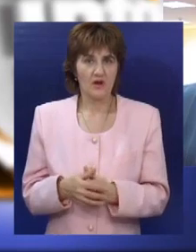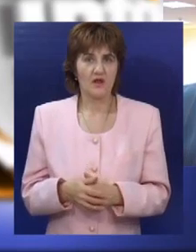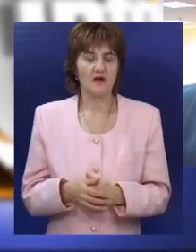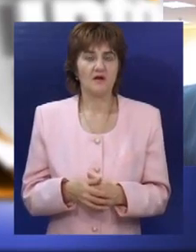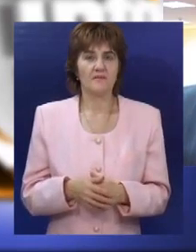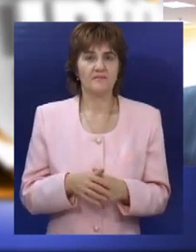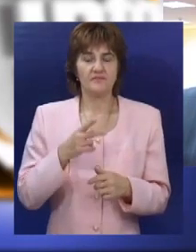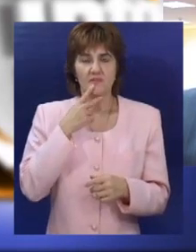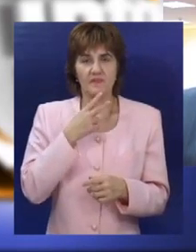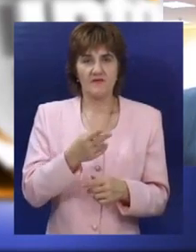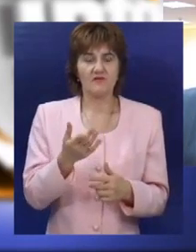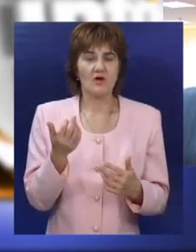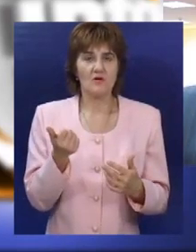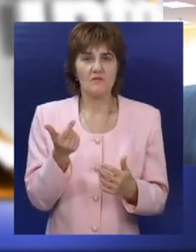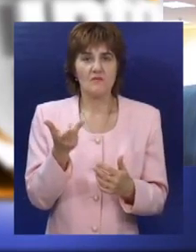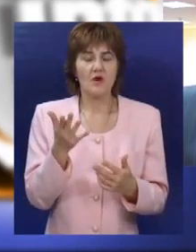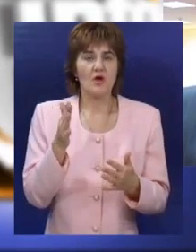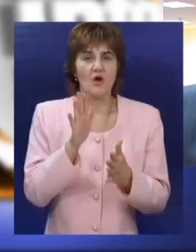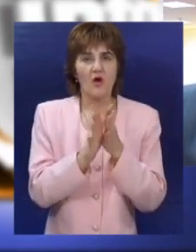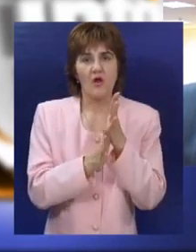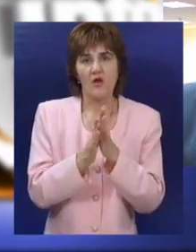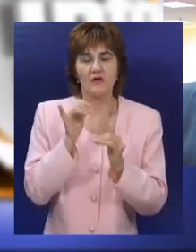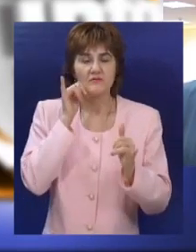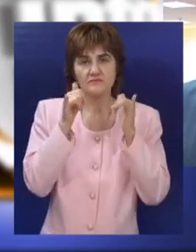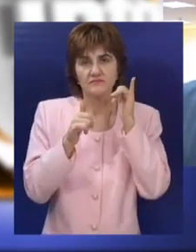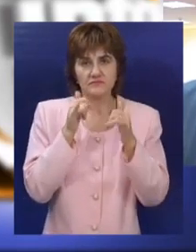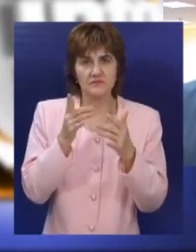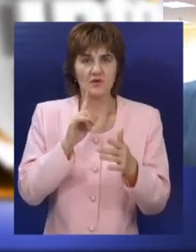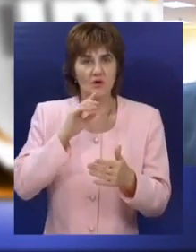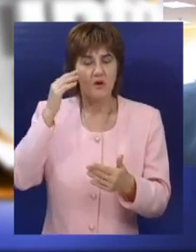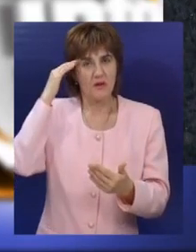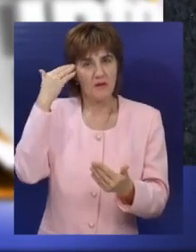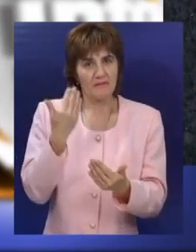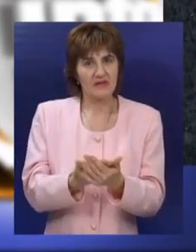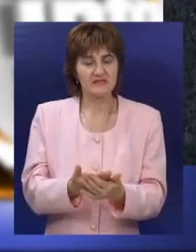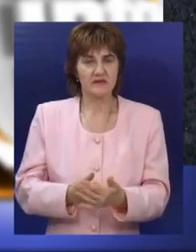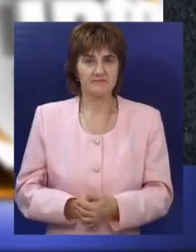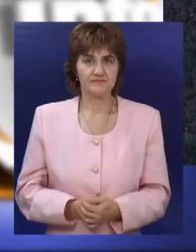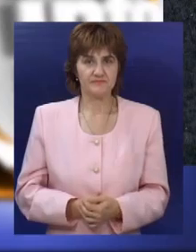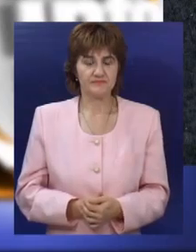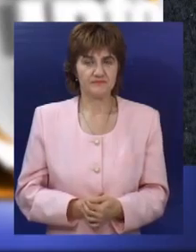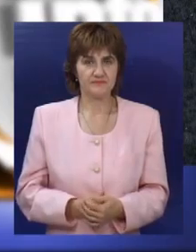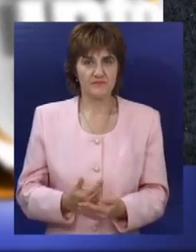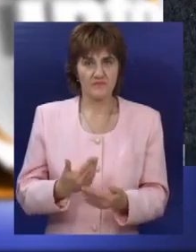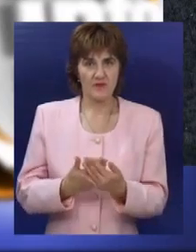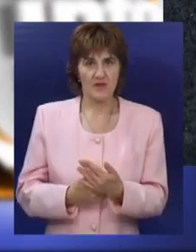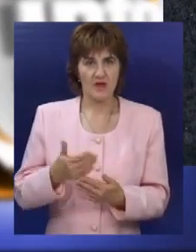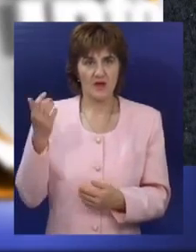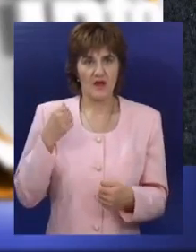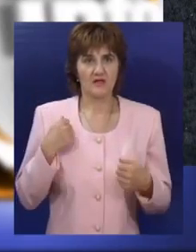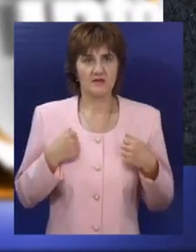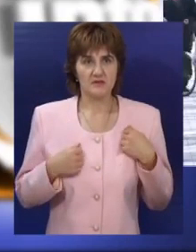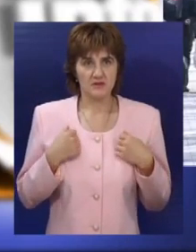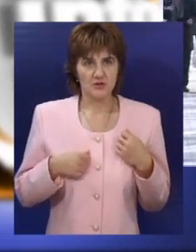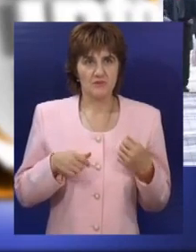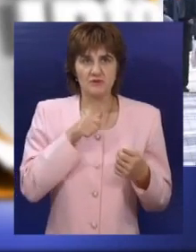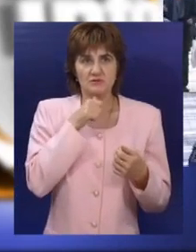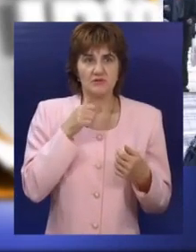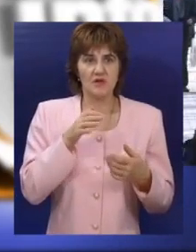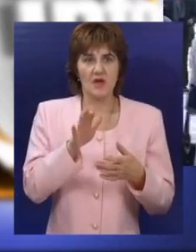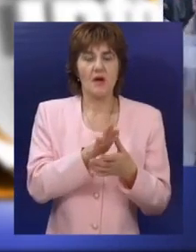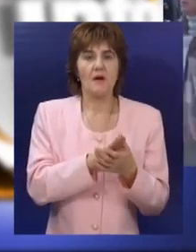zapravo rangira destinacije po broju održanih kongresa koji su međunarodno priznati. Turistička organizacija grada Subotice prošle